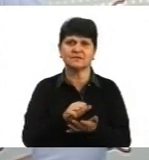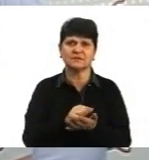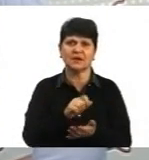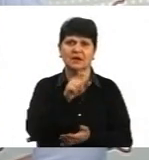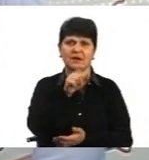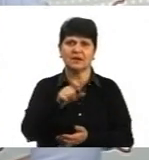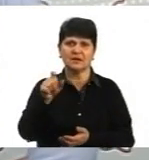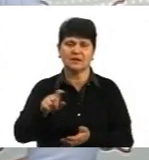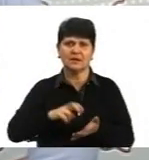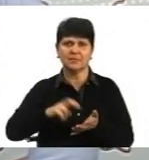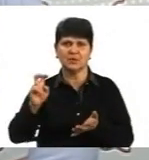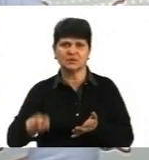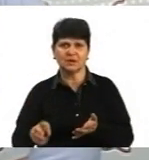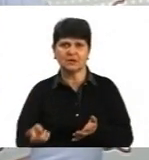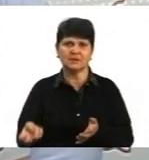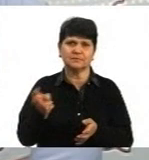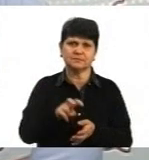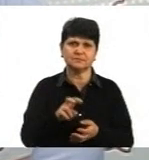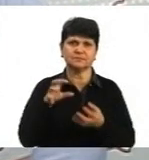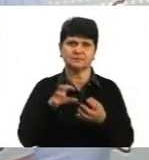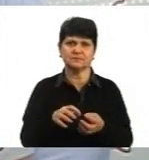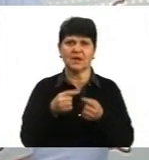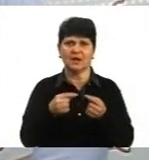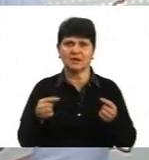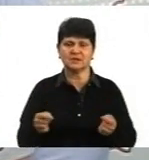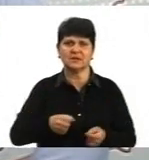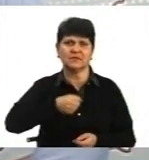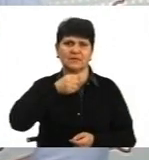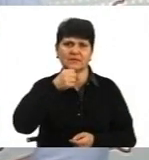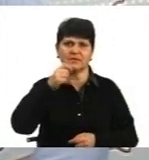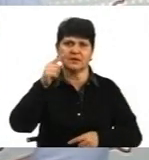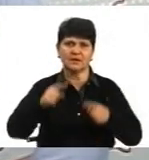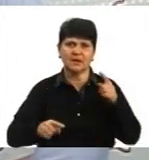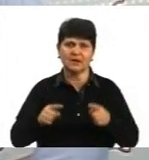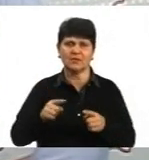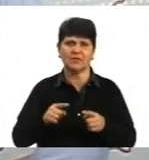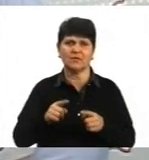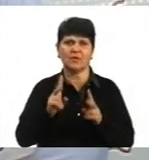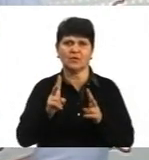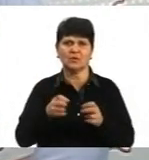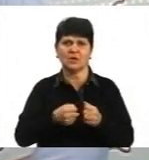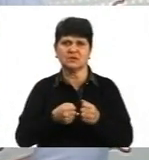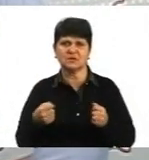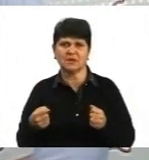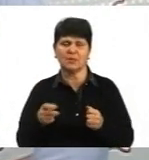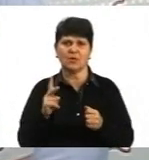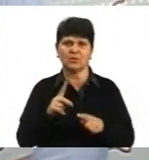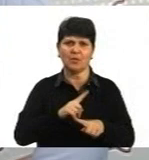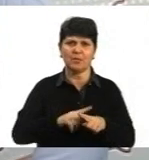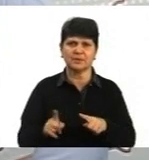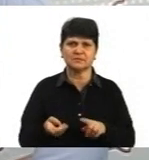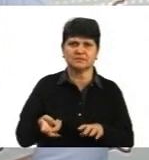пасажирів. Вони бувають різні за віком, дехто запригує, декому треба більше часу.